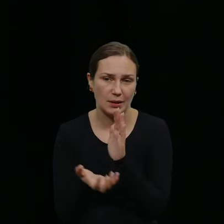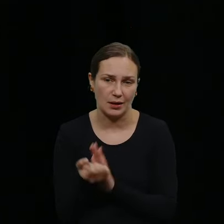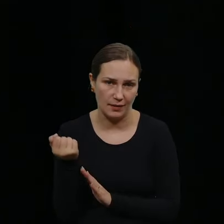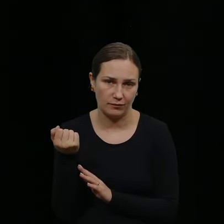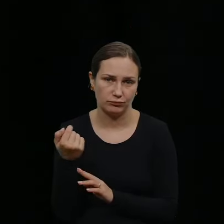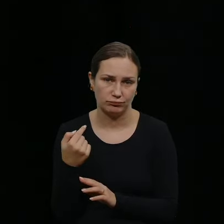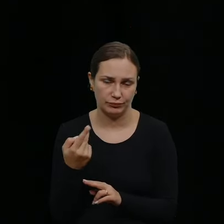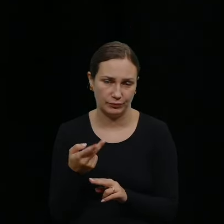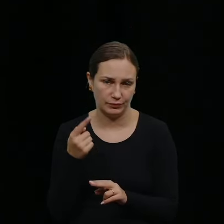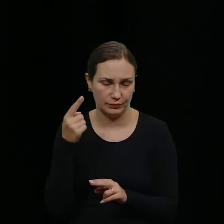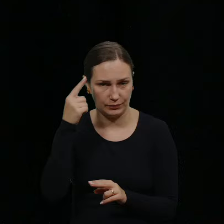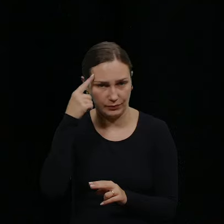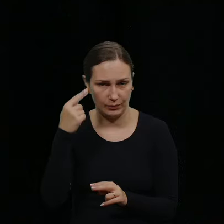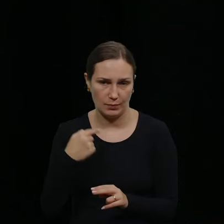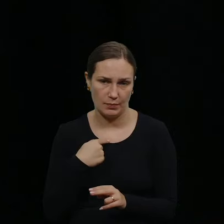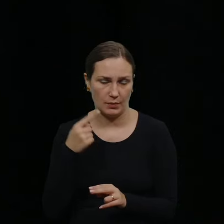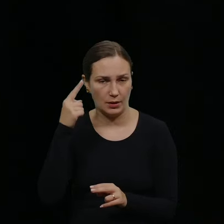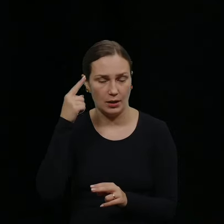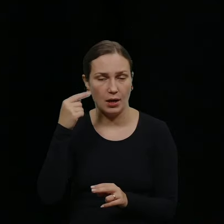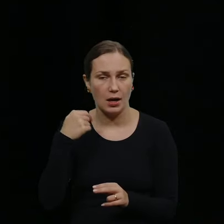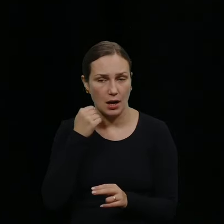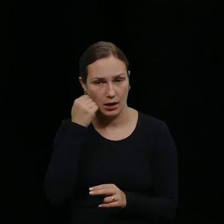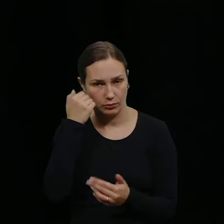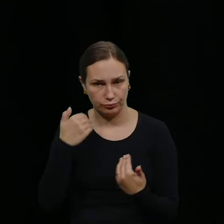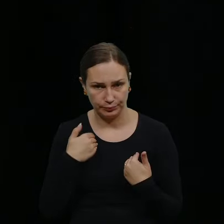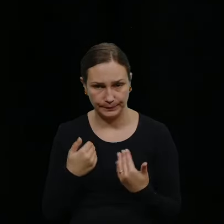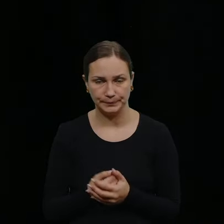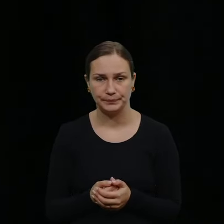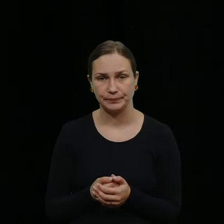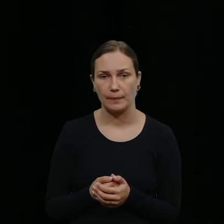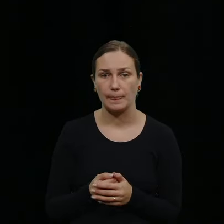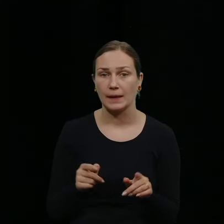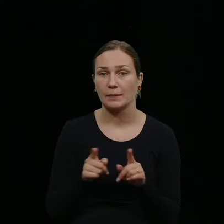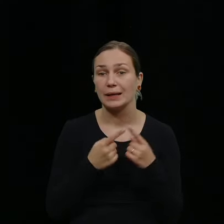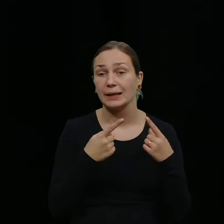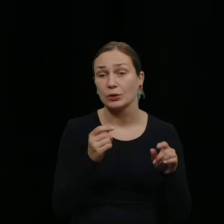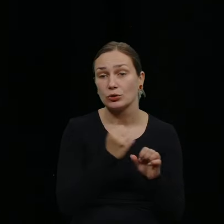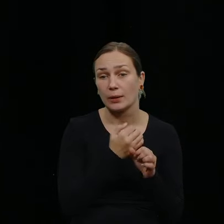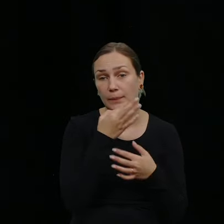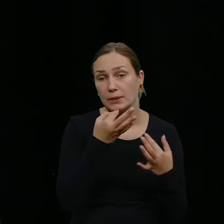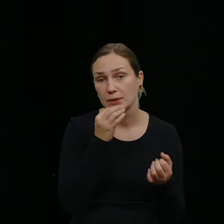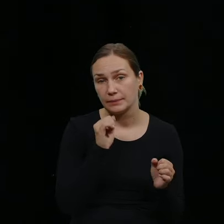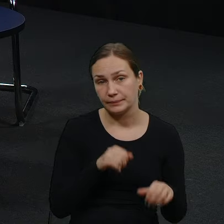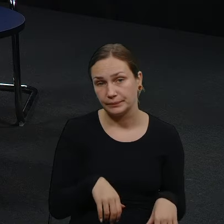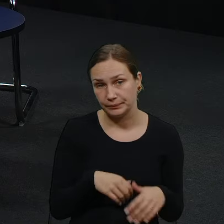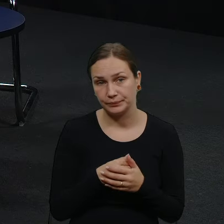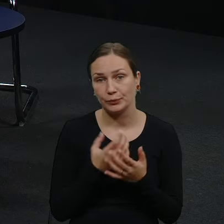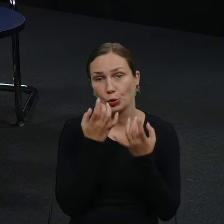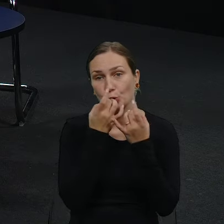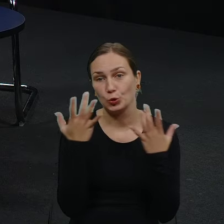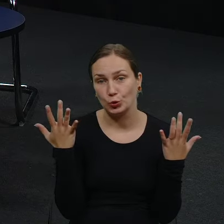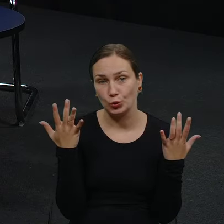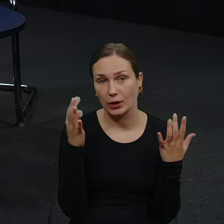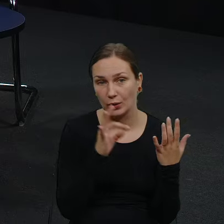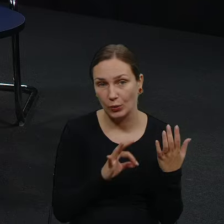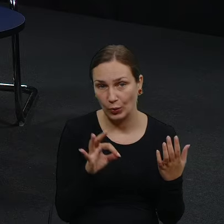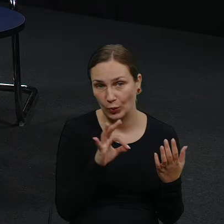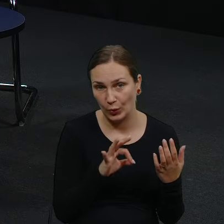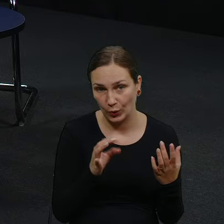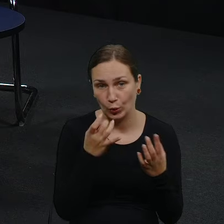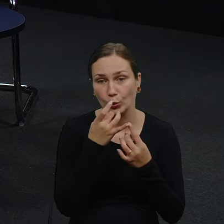padarė. Tai čia nu, šiek tiek europinių, dabar galima kitus darbus vadinti. Nu, kultūros srityje, tai čia